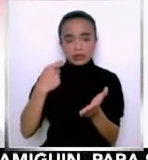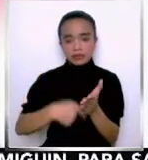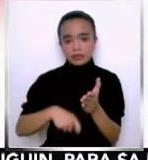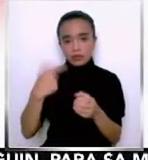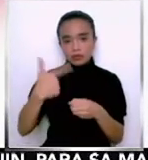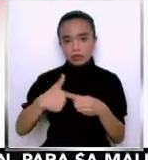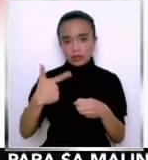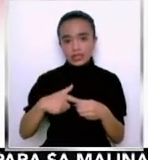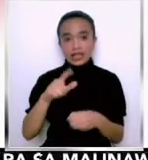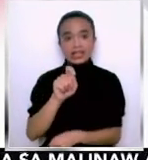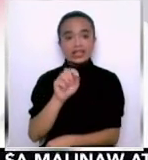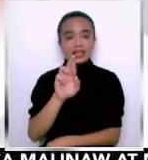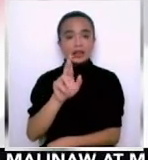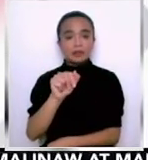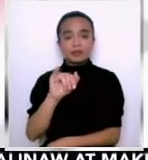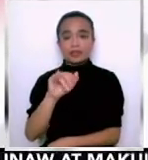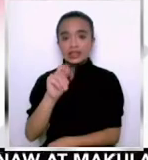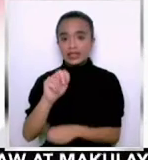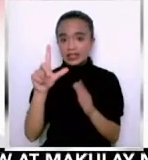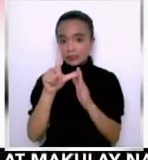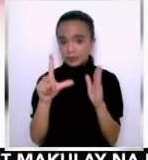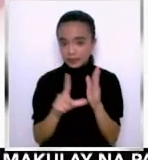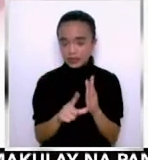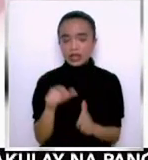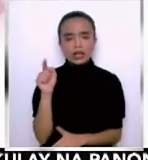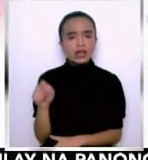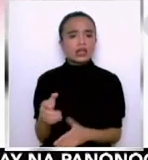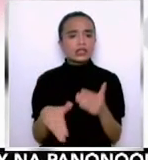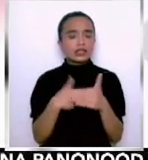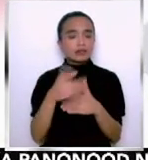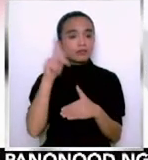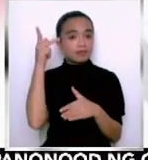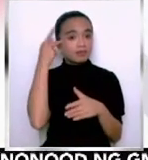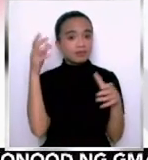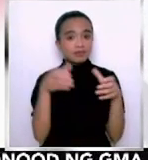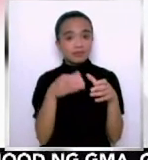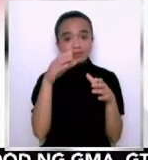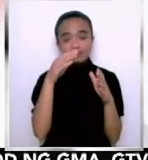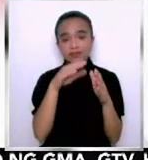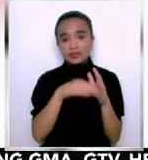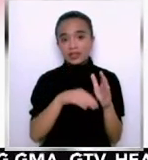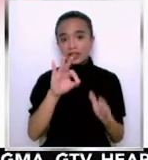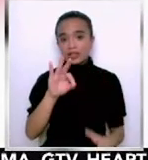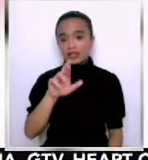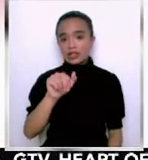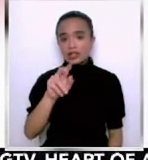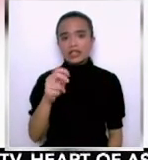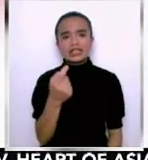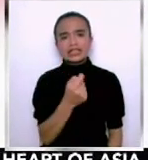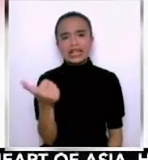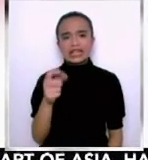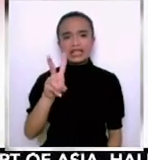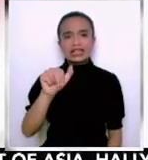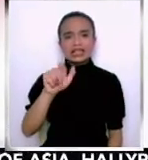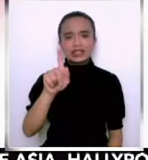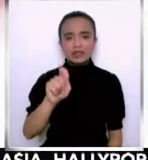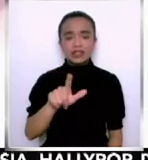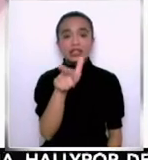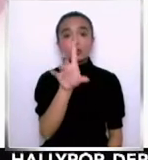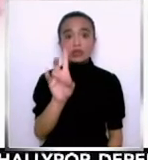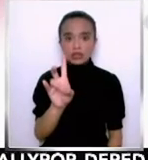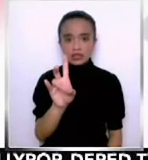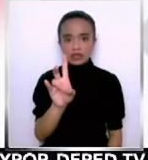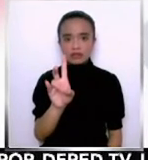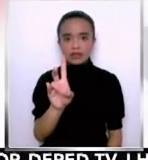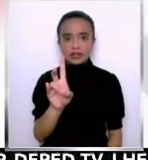law. Gusto rin ni ACT Teachers Party List Representative Franz Castro tanggalin ang VAT. 27 pesos daw ang matatapyas